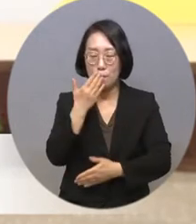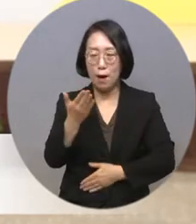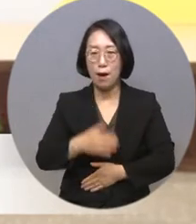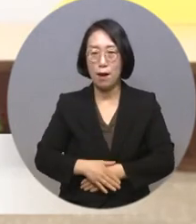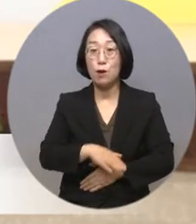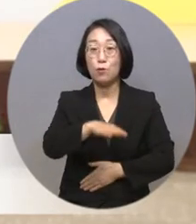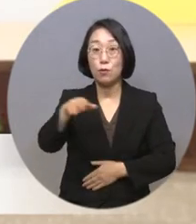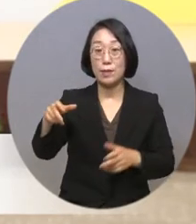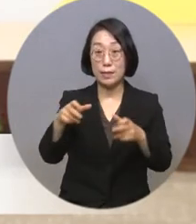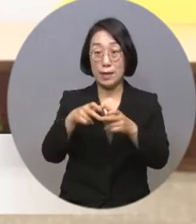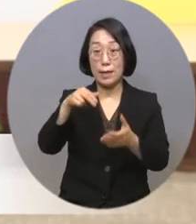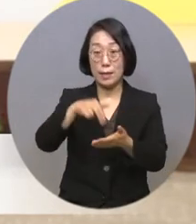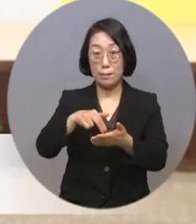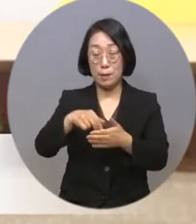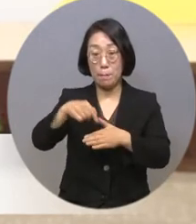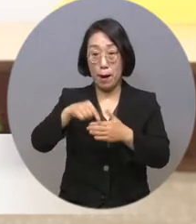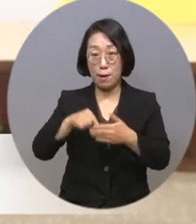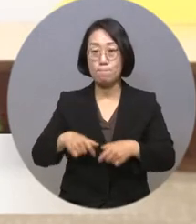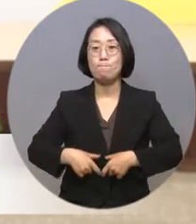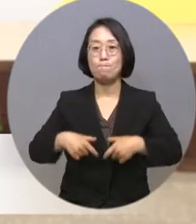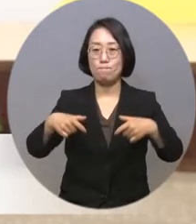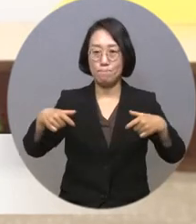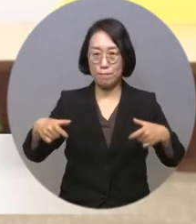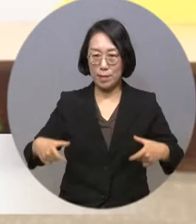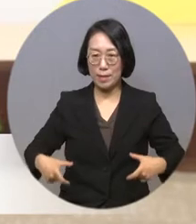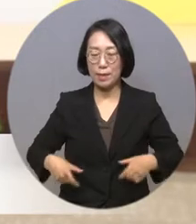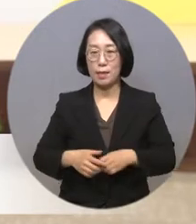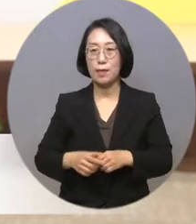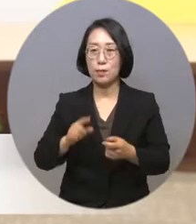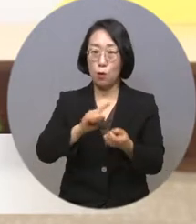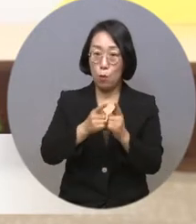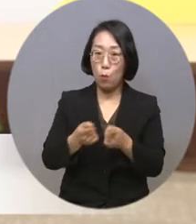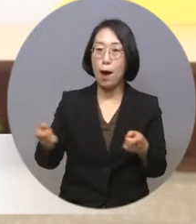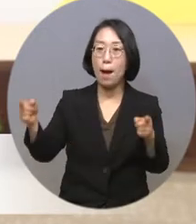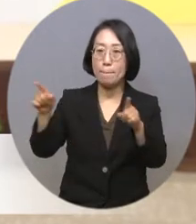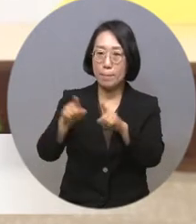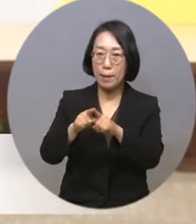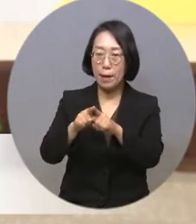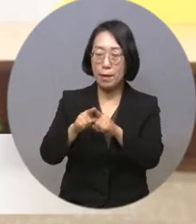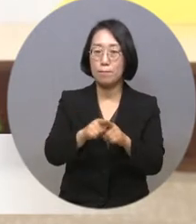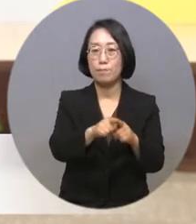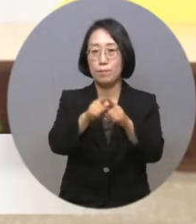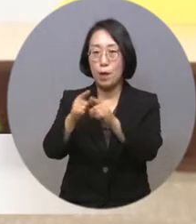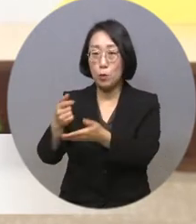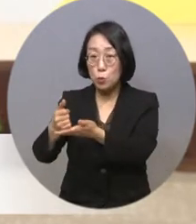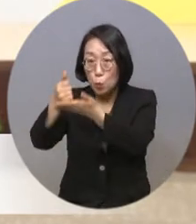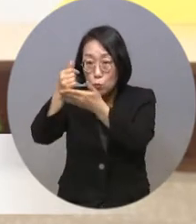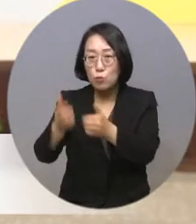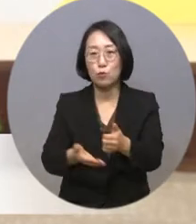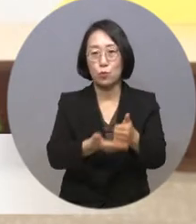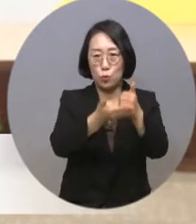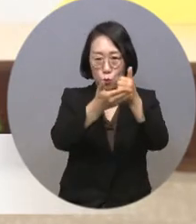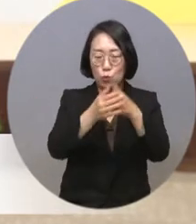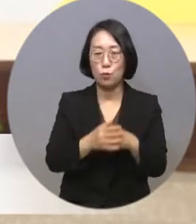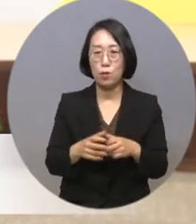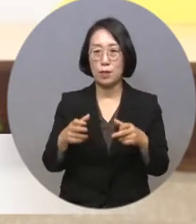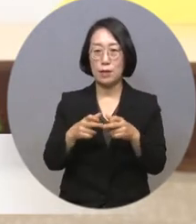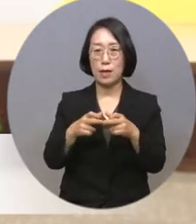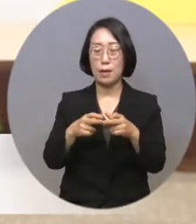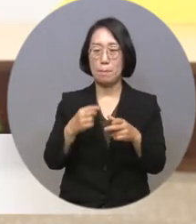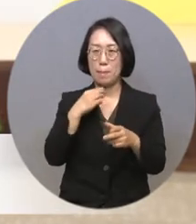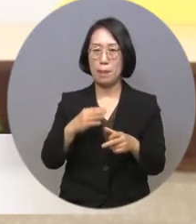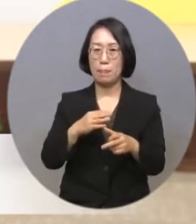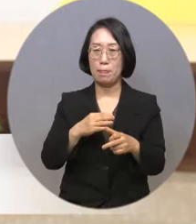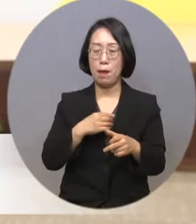우리 장애인들의 마음도 넉넉해 졌고 이제는 서로 함께 하고 어 전종 해주며 장애인이라고 내